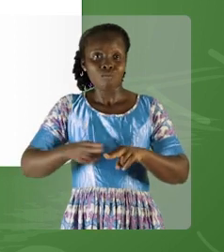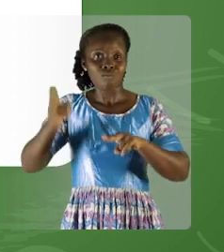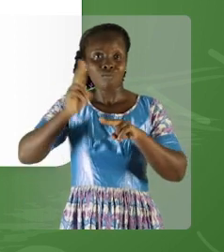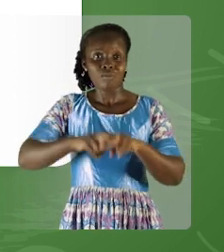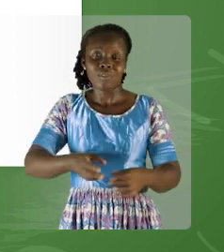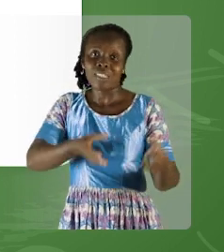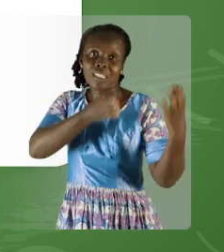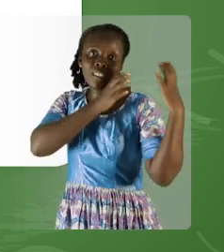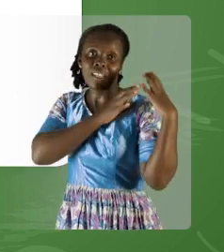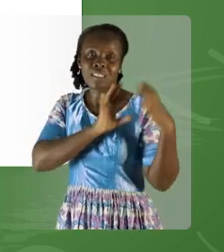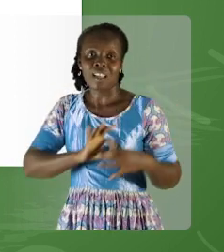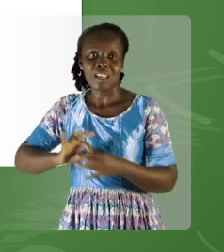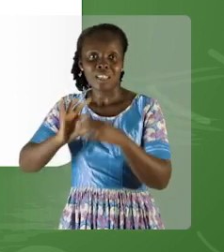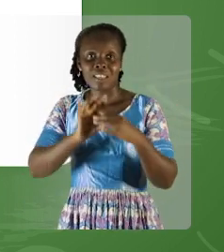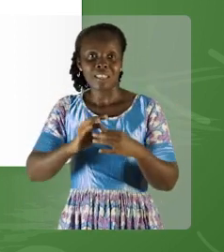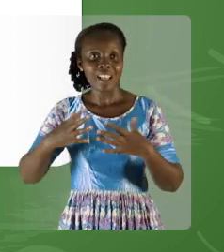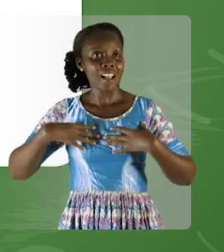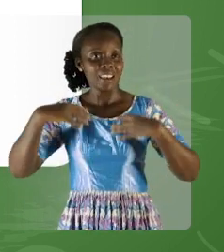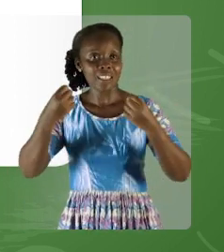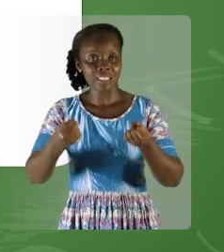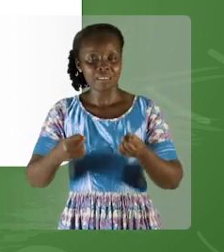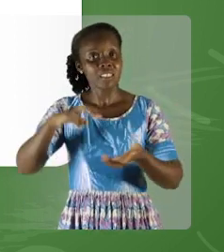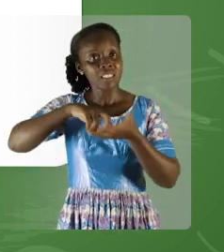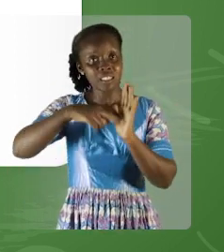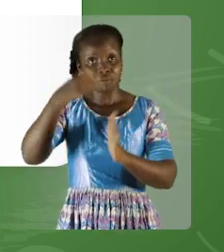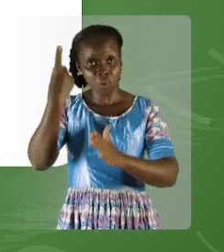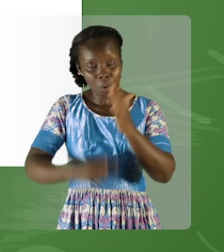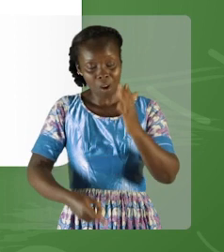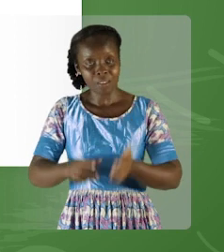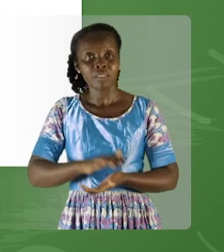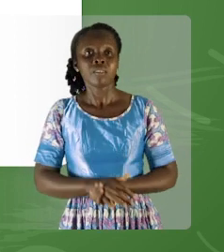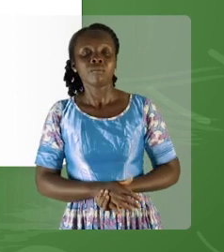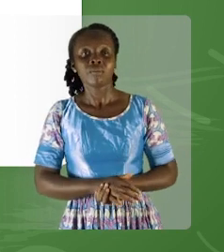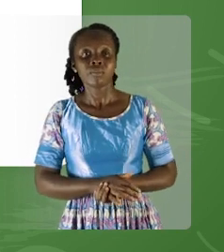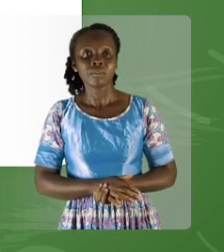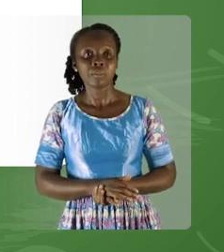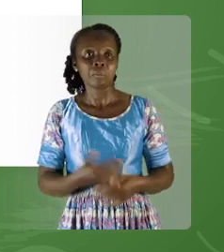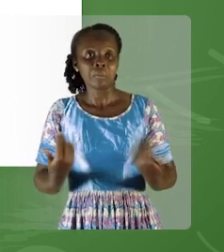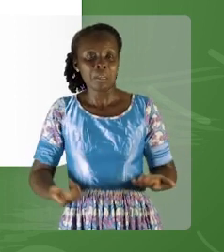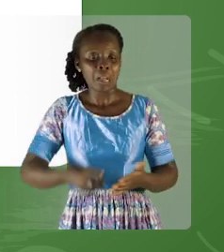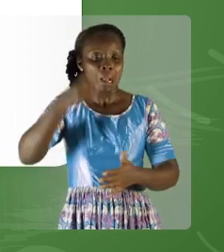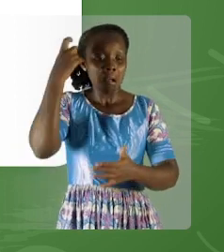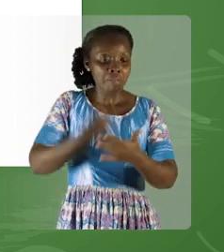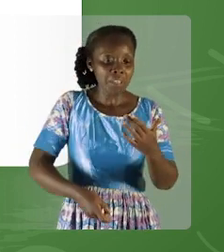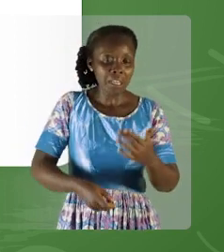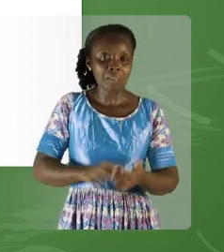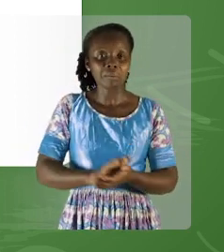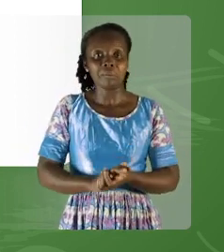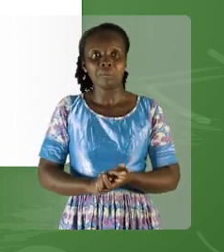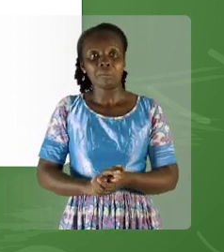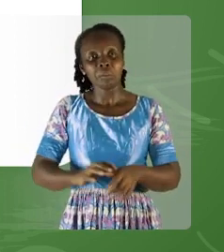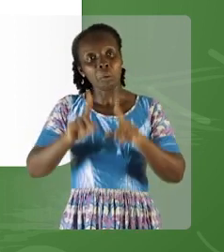l'augmentation des charges liées à la santé, c'est-à-dire qu'il y a des frais